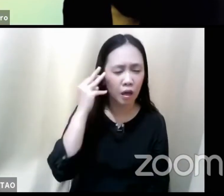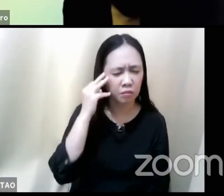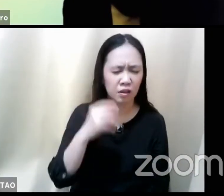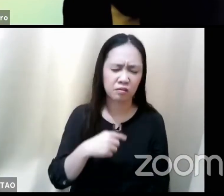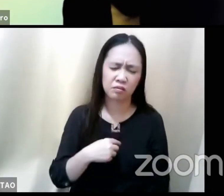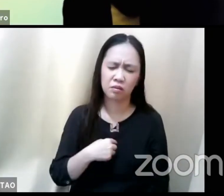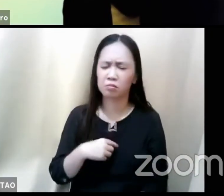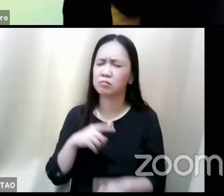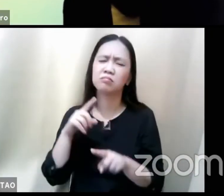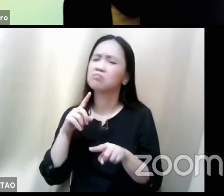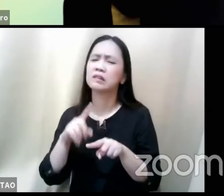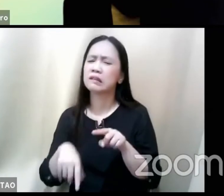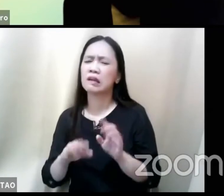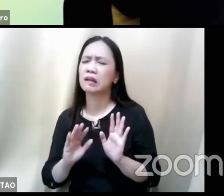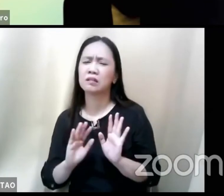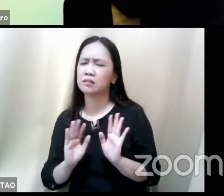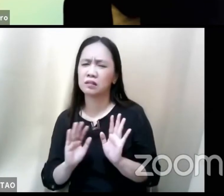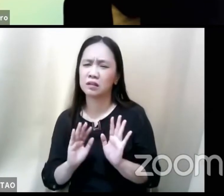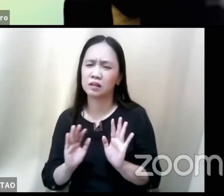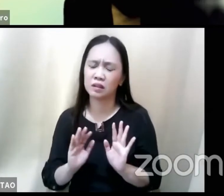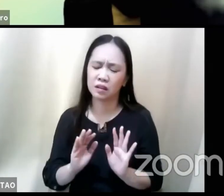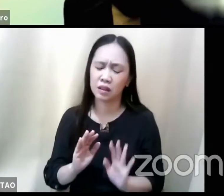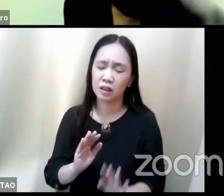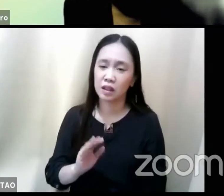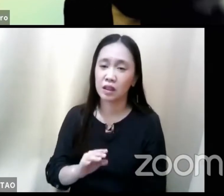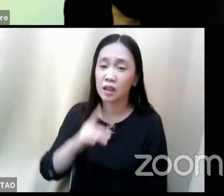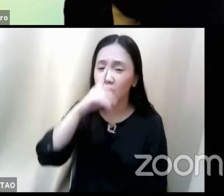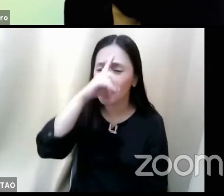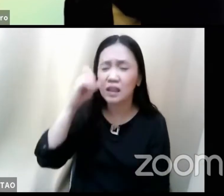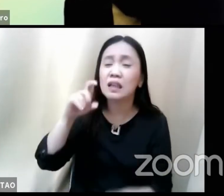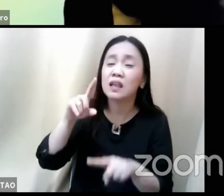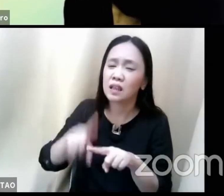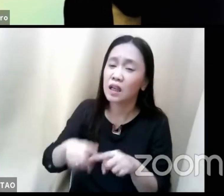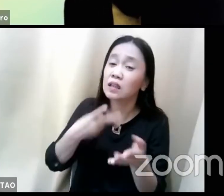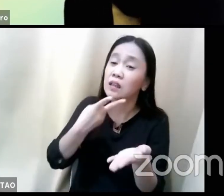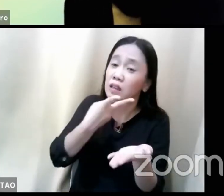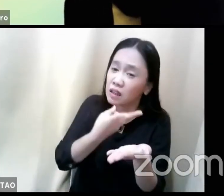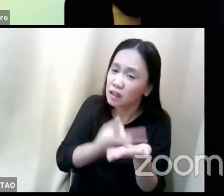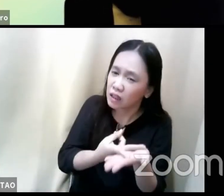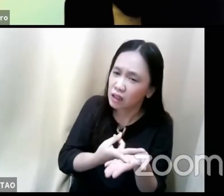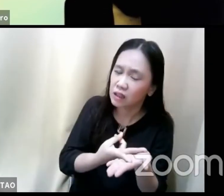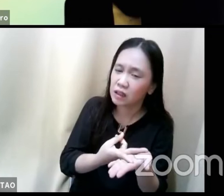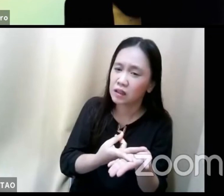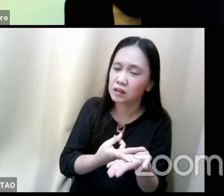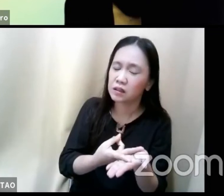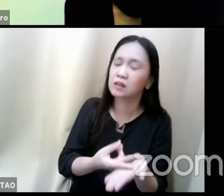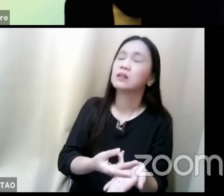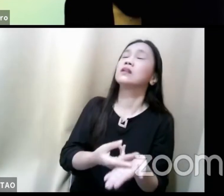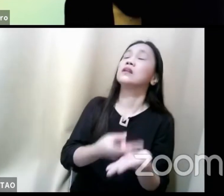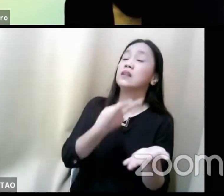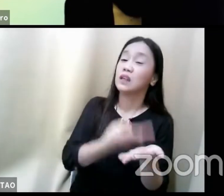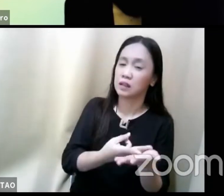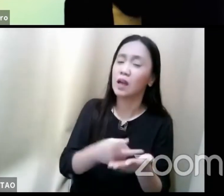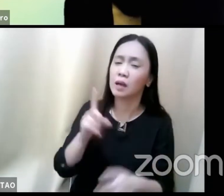buhat. Kasi siya, hindi siya yung pwedeng humiga na all flat. So kailangan may mga support